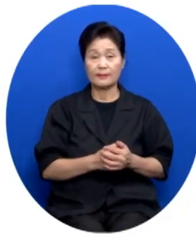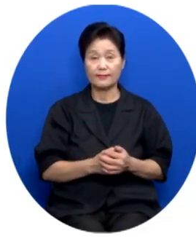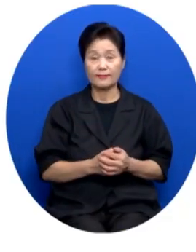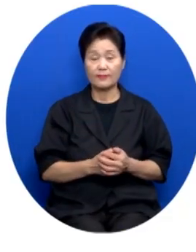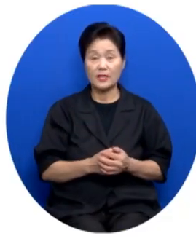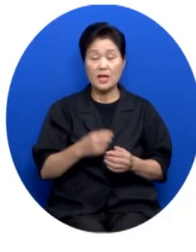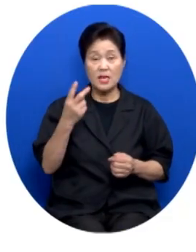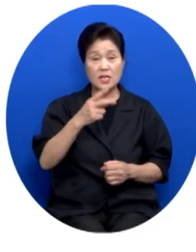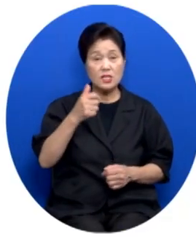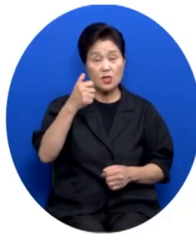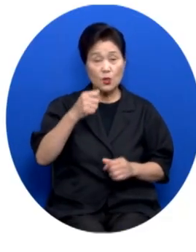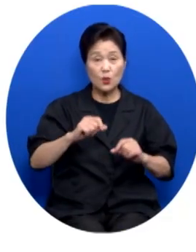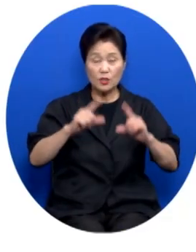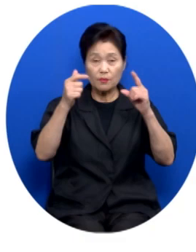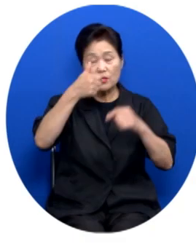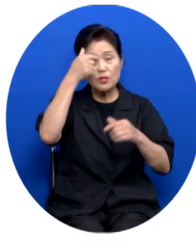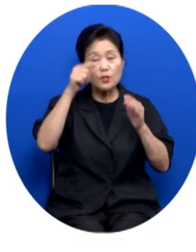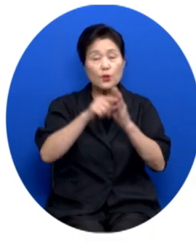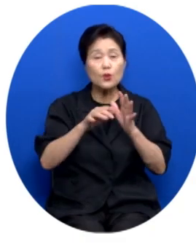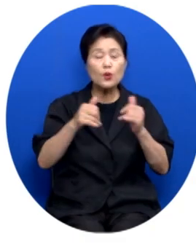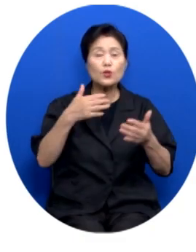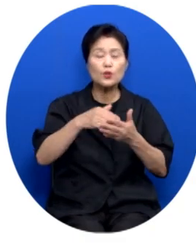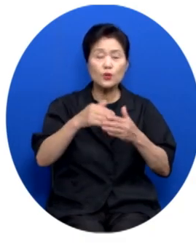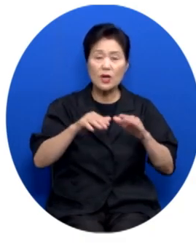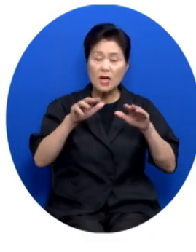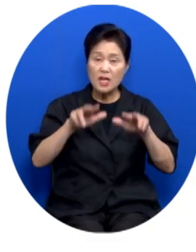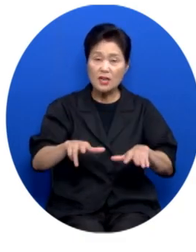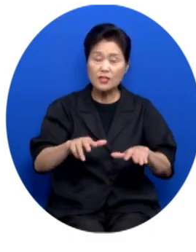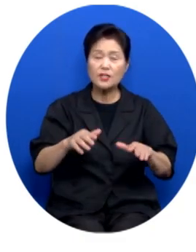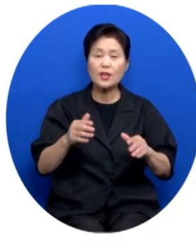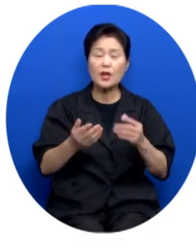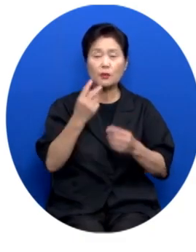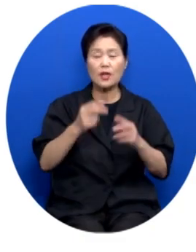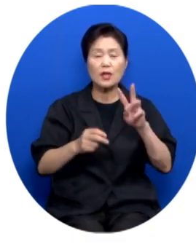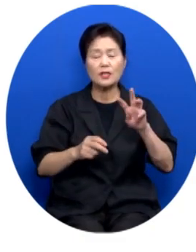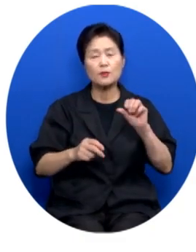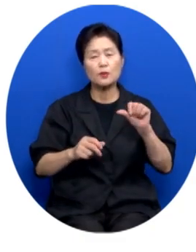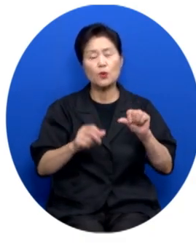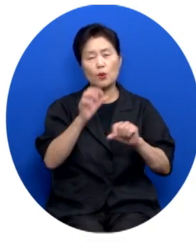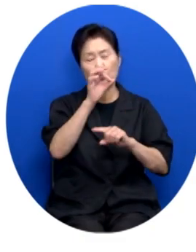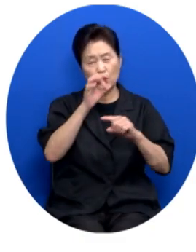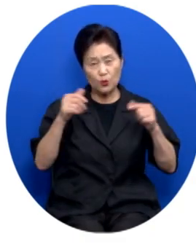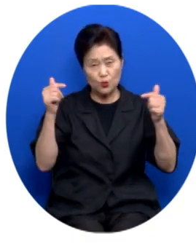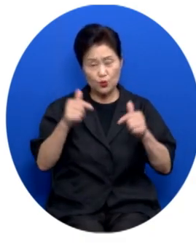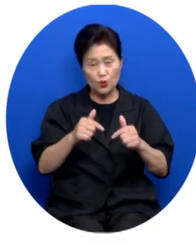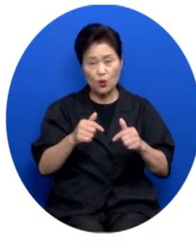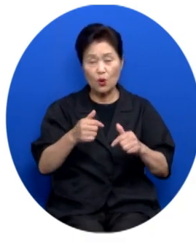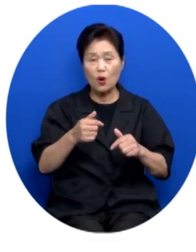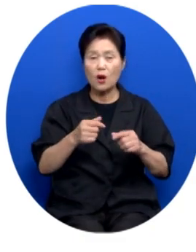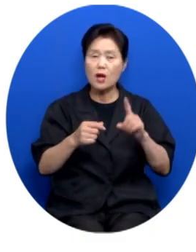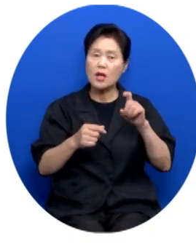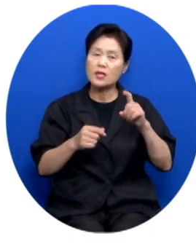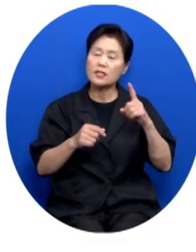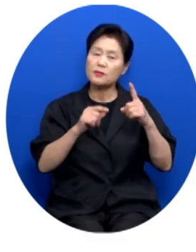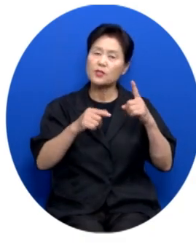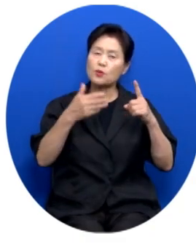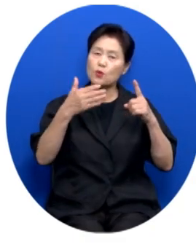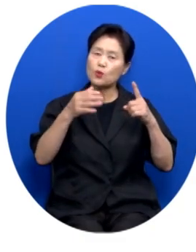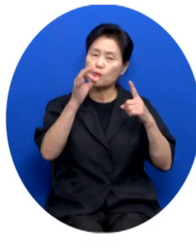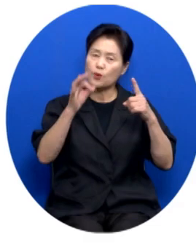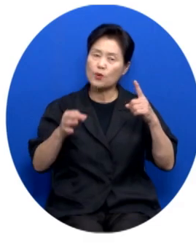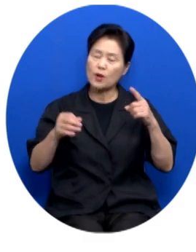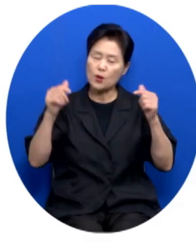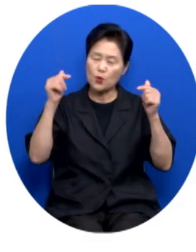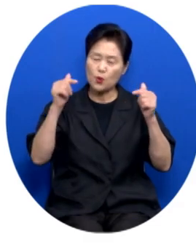연구소는 2050년 기독교인 수가 현재보다 30% 넘게 감소해 기독교인 비율이 11.9%까지